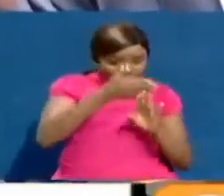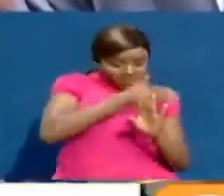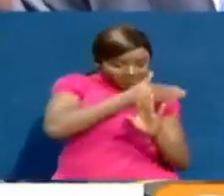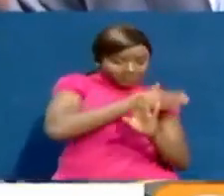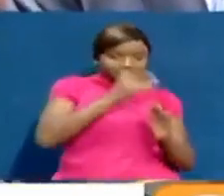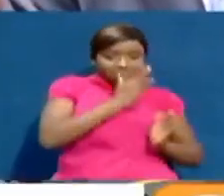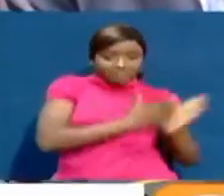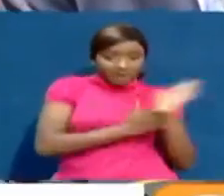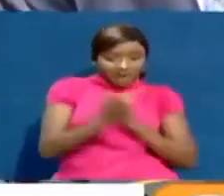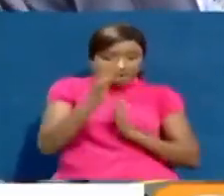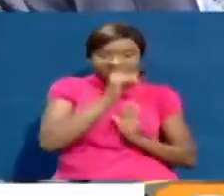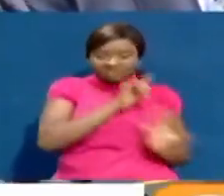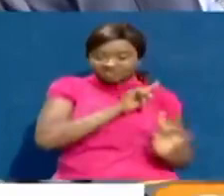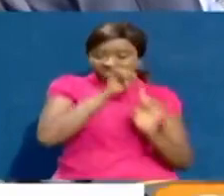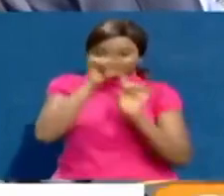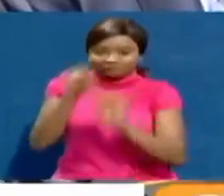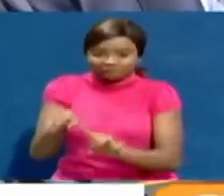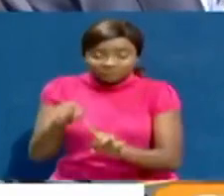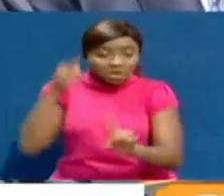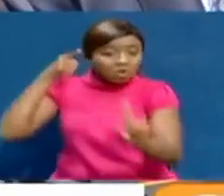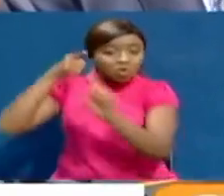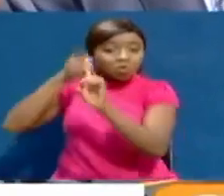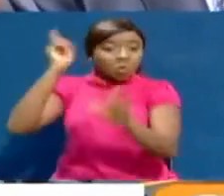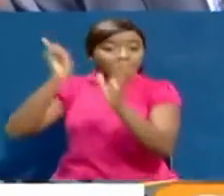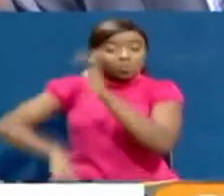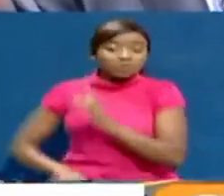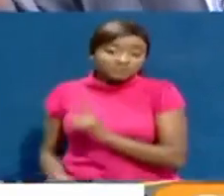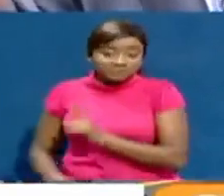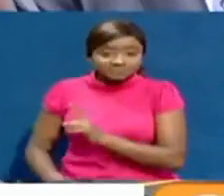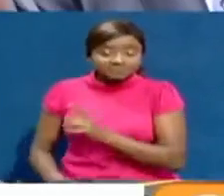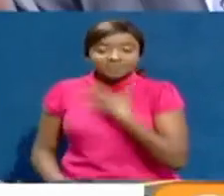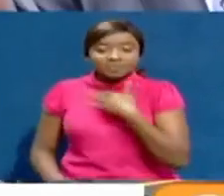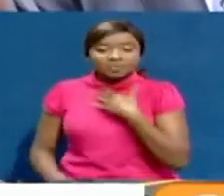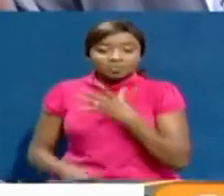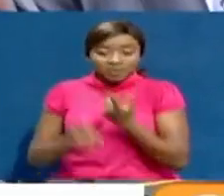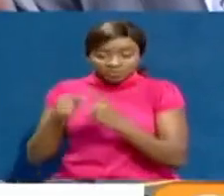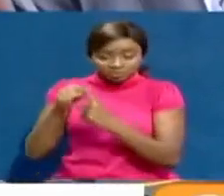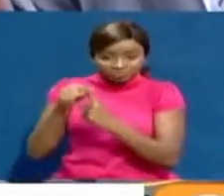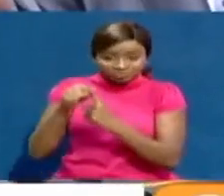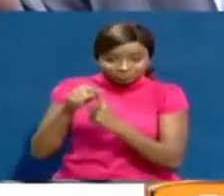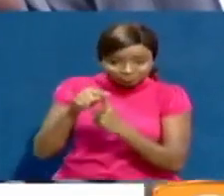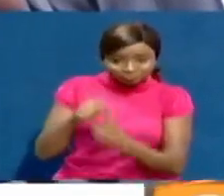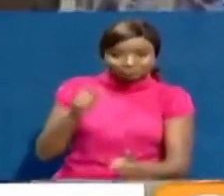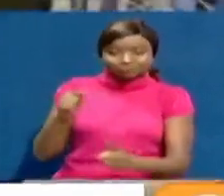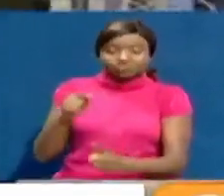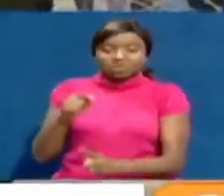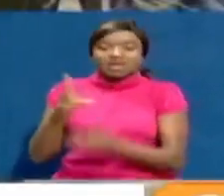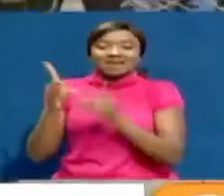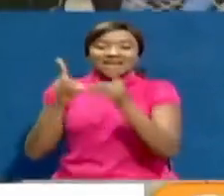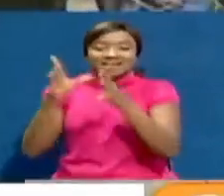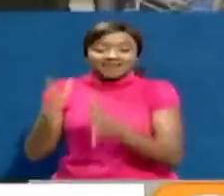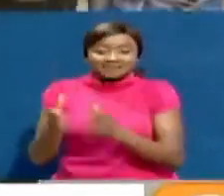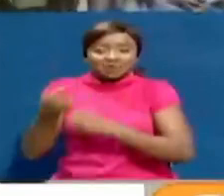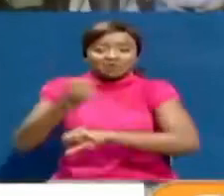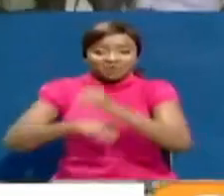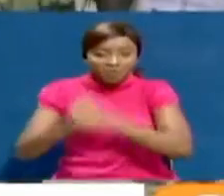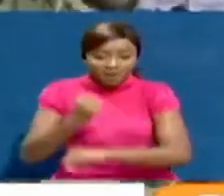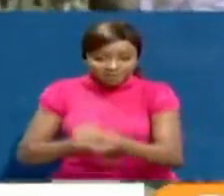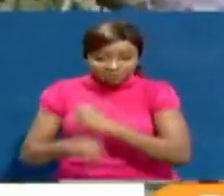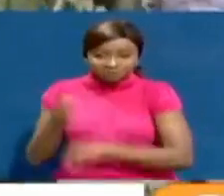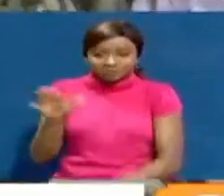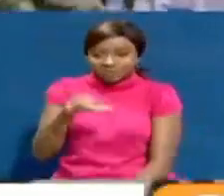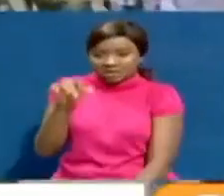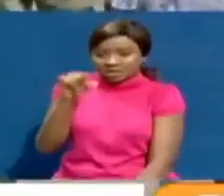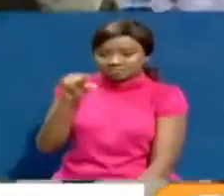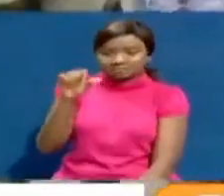ambush that was targeting our deputy director of operations with the GSU. Waziri wa usalama Daktari